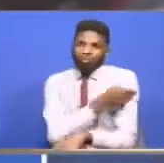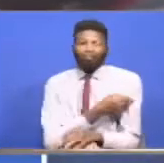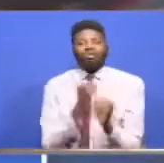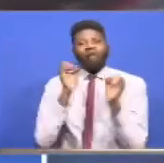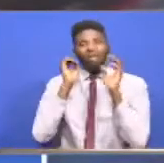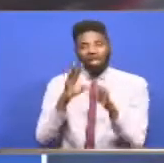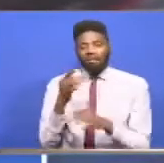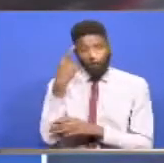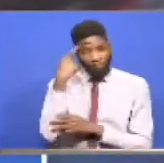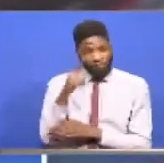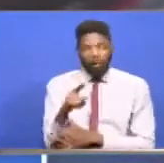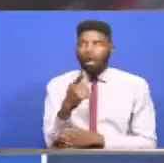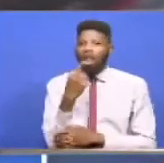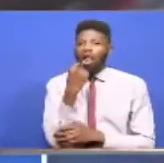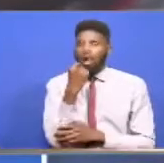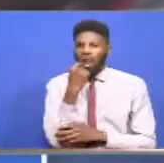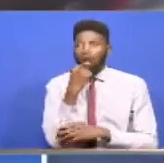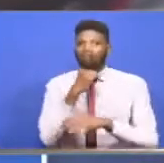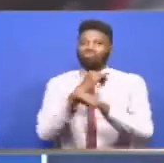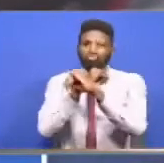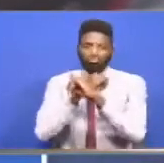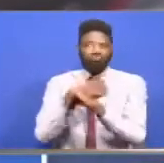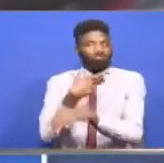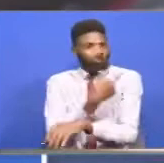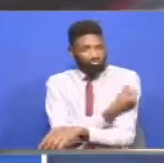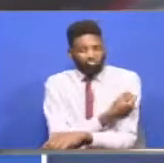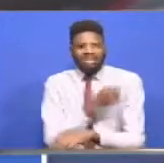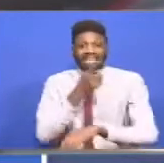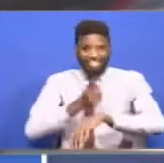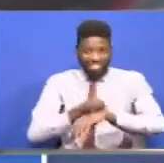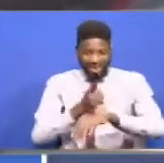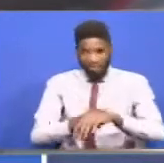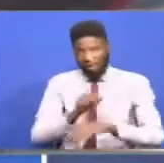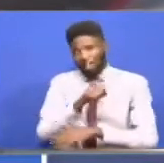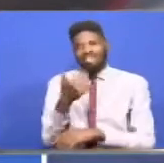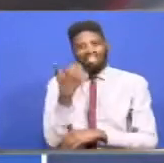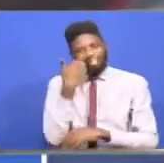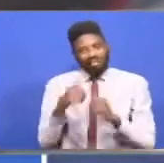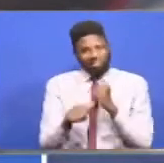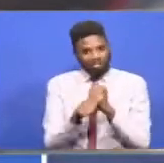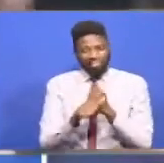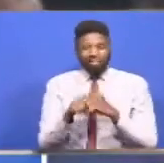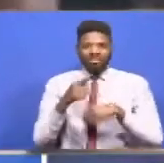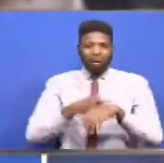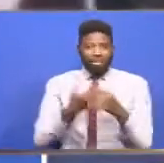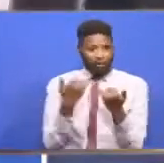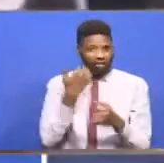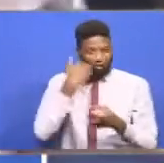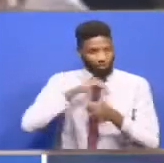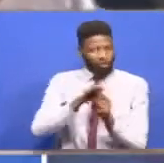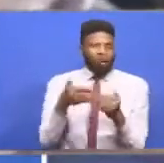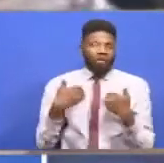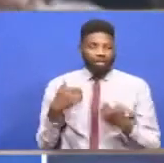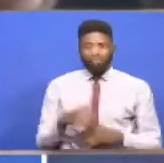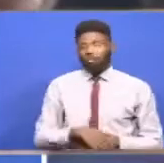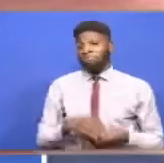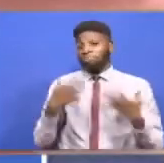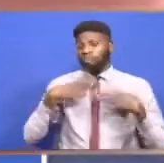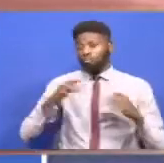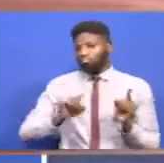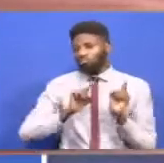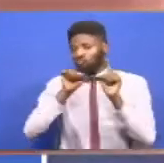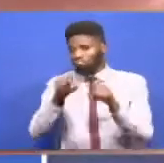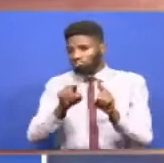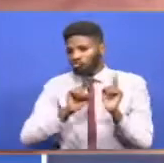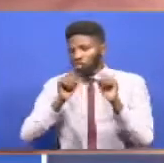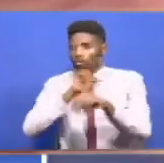chanjo dhidi ya magonjwa hatari wakati huu wa janga la corona. Taifa limeshuhudia upungufu wa idadi ya watu wanaofika kwenye vituo vya